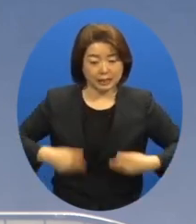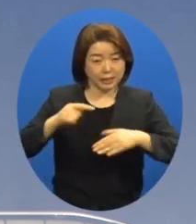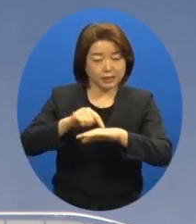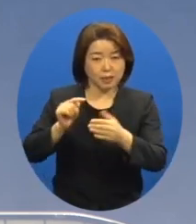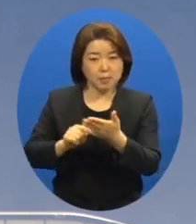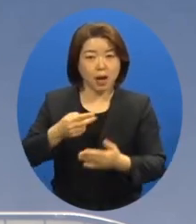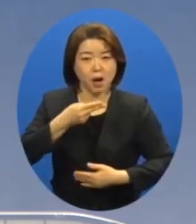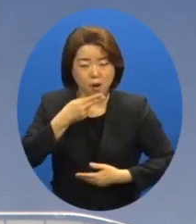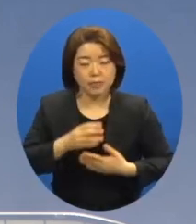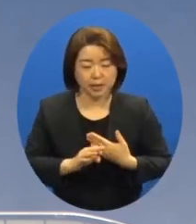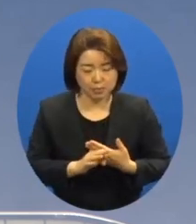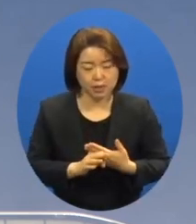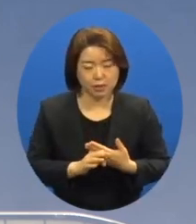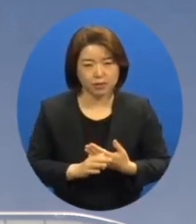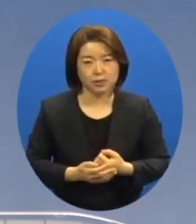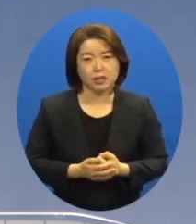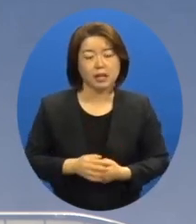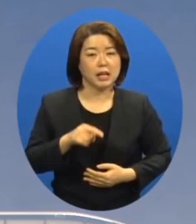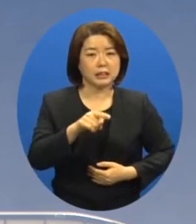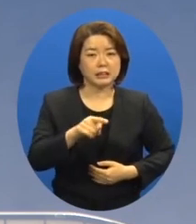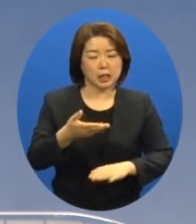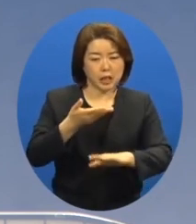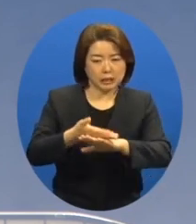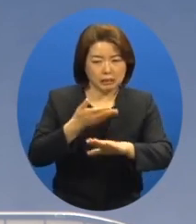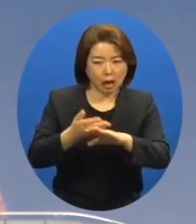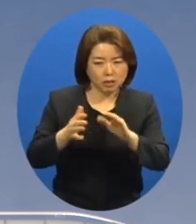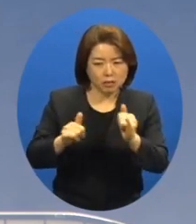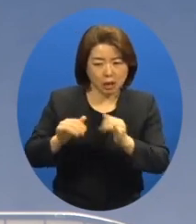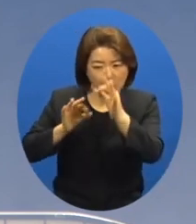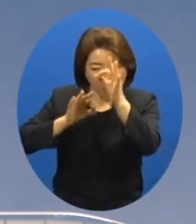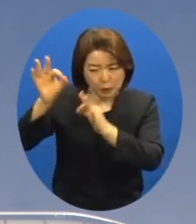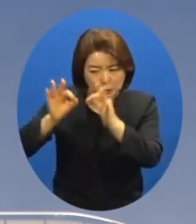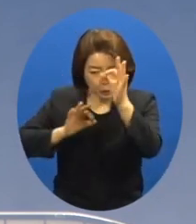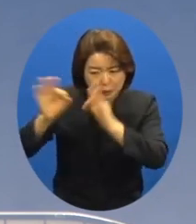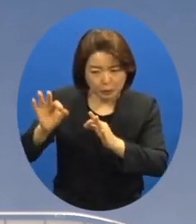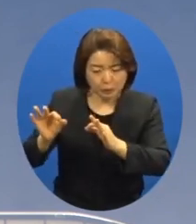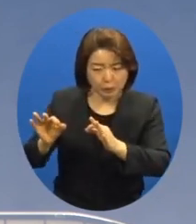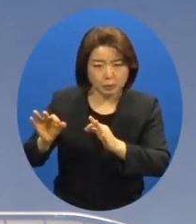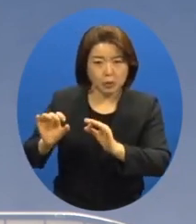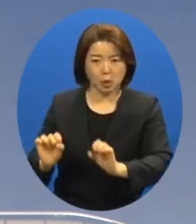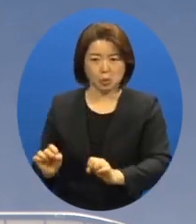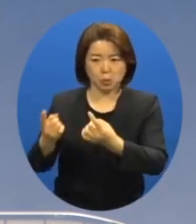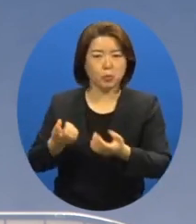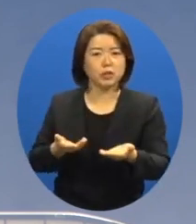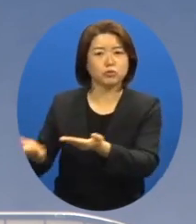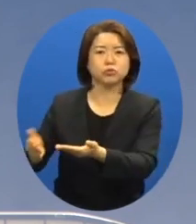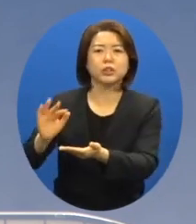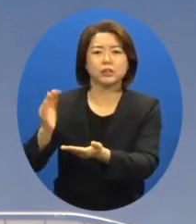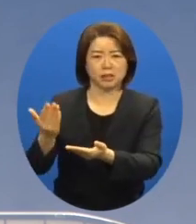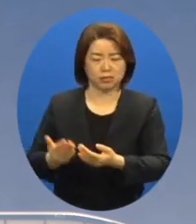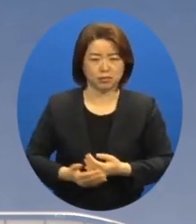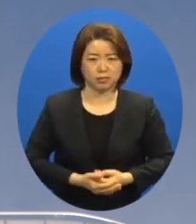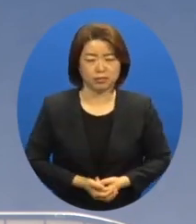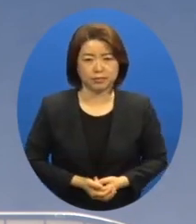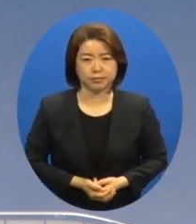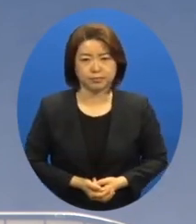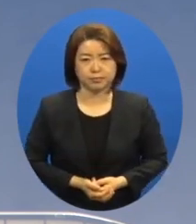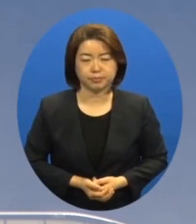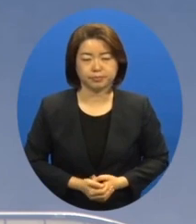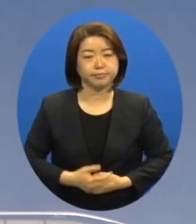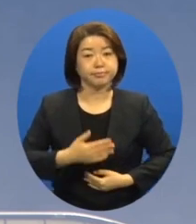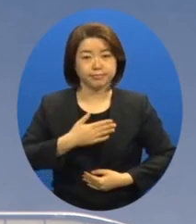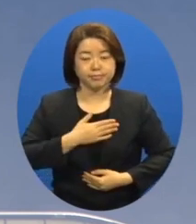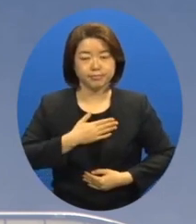있지 않는다면 그는 다른 사람을 실족시키는 죄를 짓고 말게 되는 것입니다.